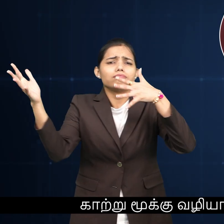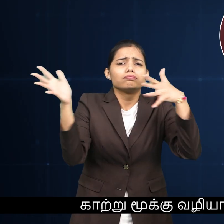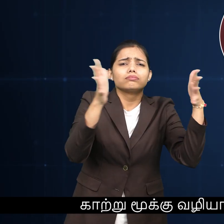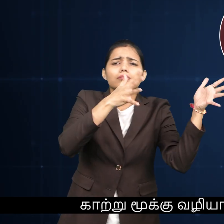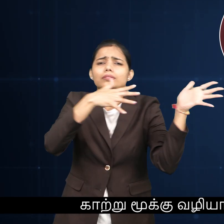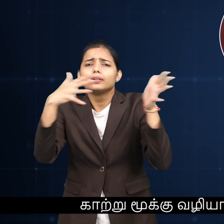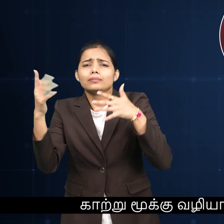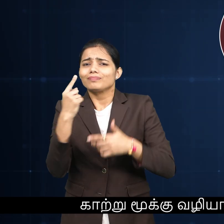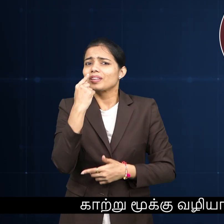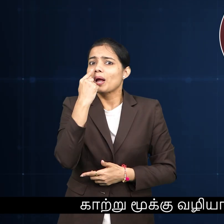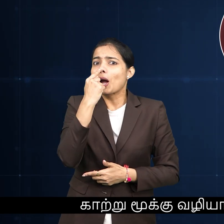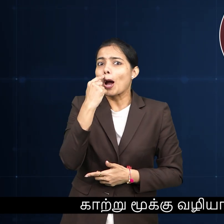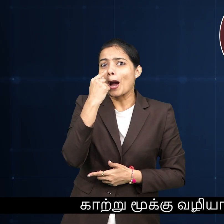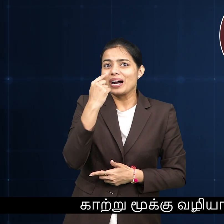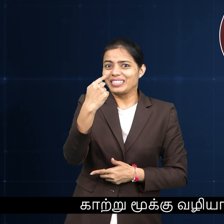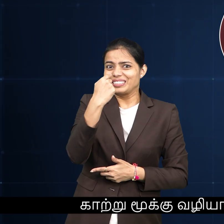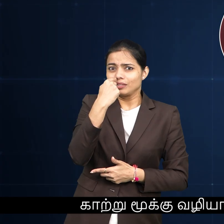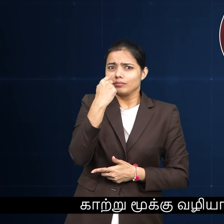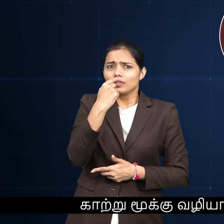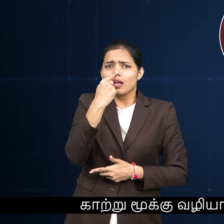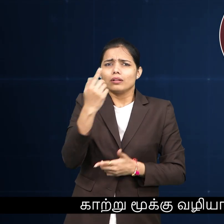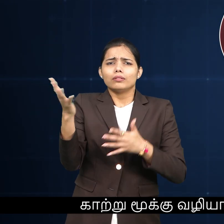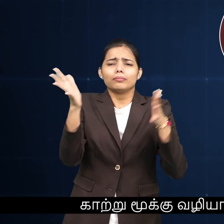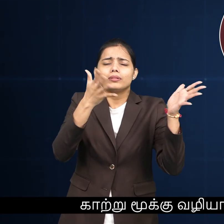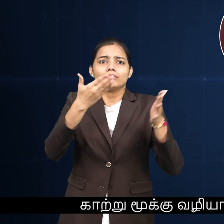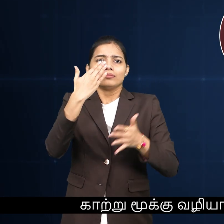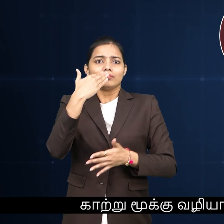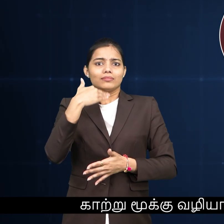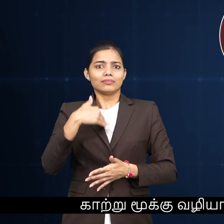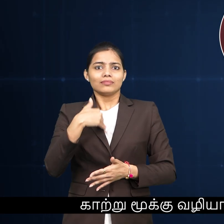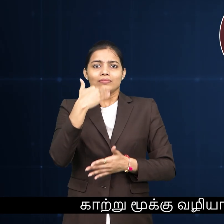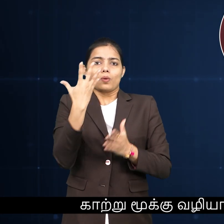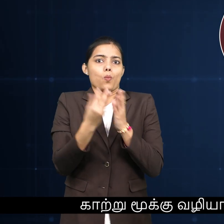காற்று மூக்கு வழியாக நுழைந்து வடிகட்டப்படுகிறது.